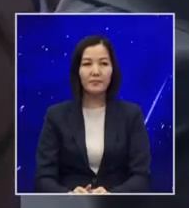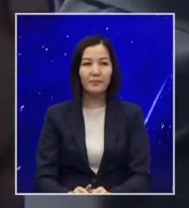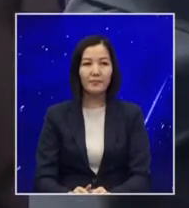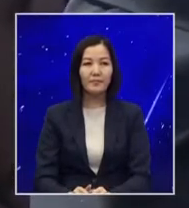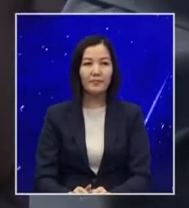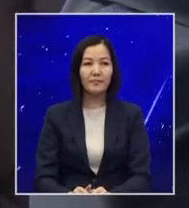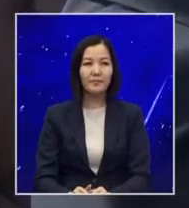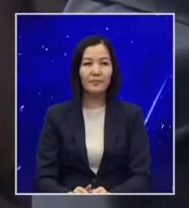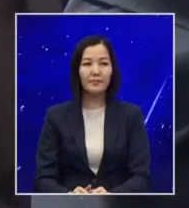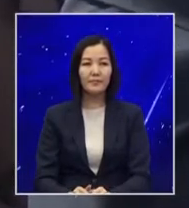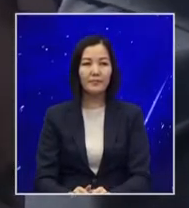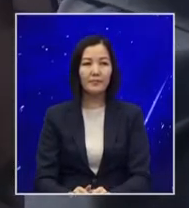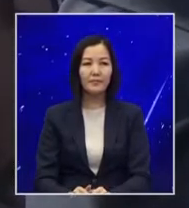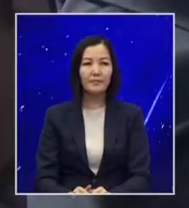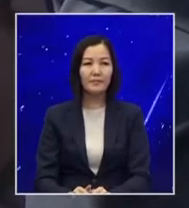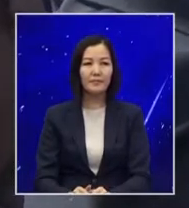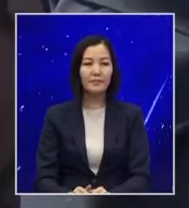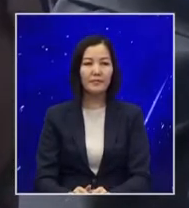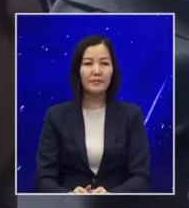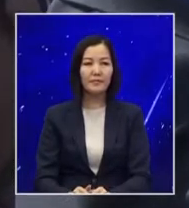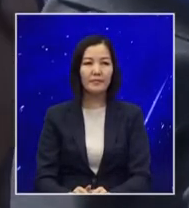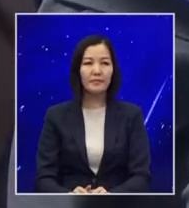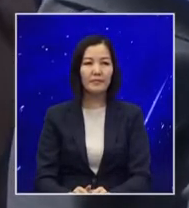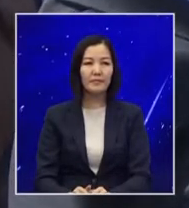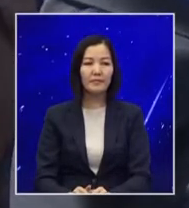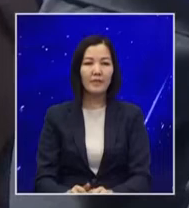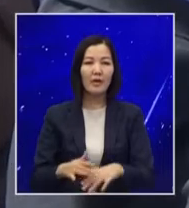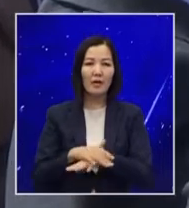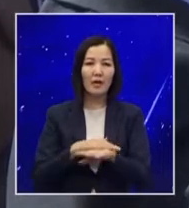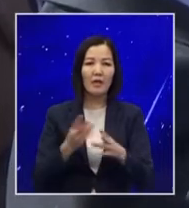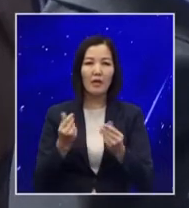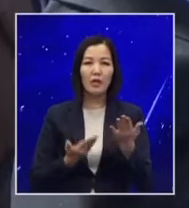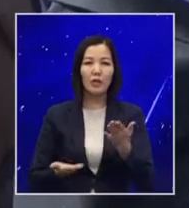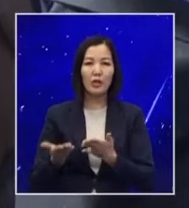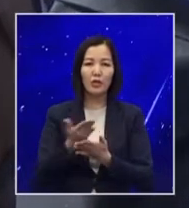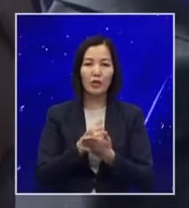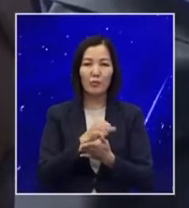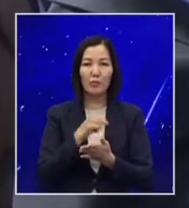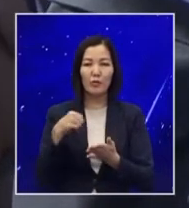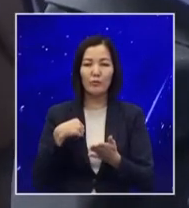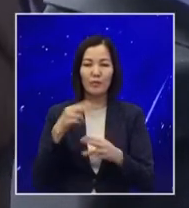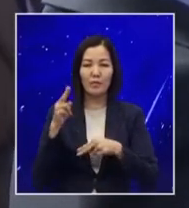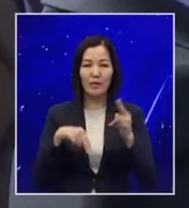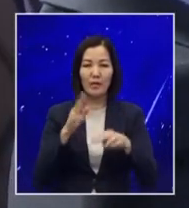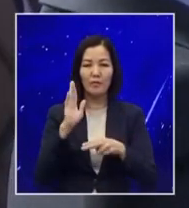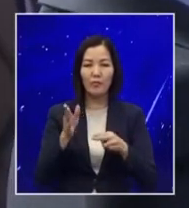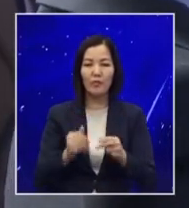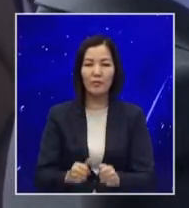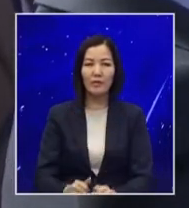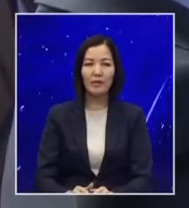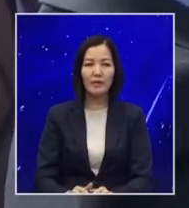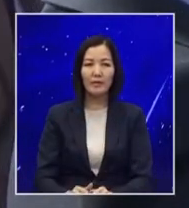ішінде памятникті біз өзіміз саламыз. Мына ел жинап салады, ол бюджеттің ақшасын жібермейді. Шоқан Уәлиханов